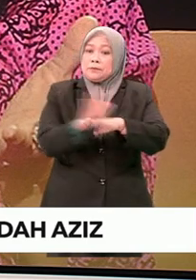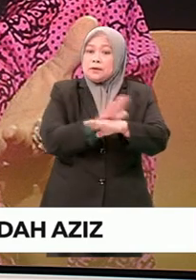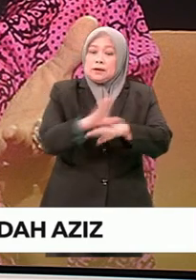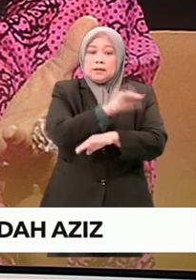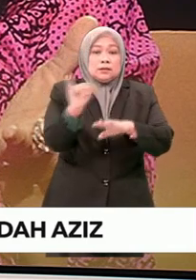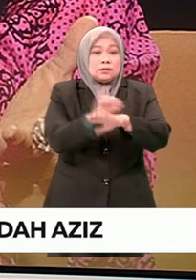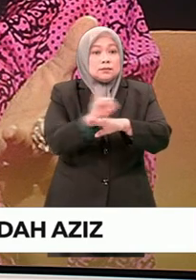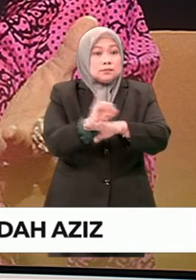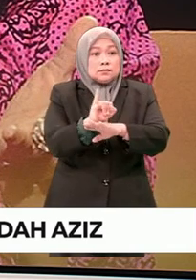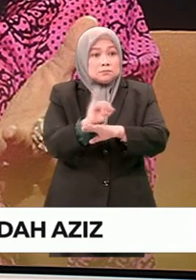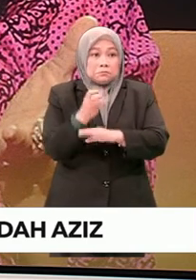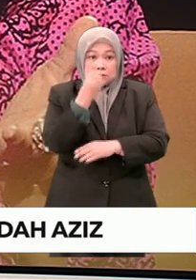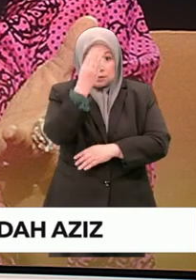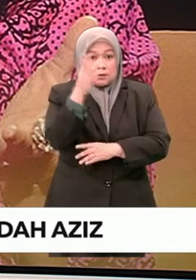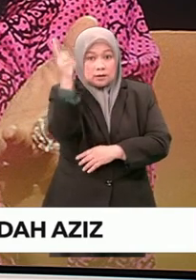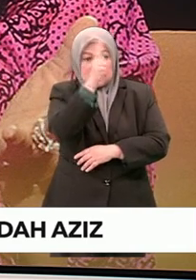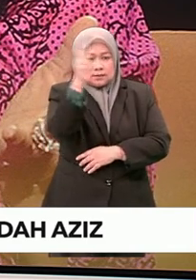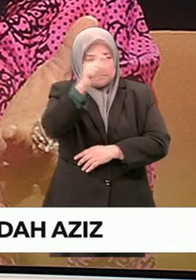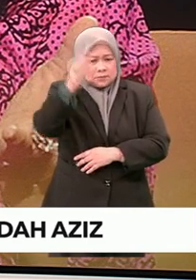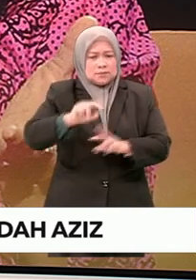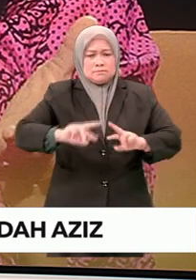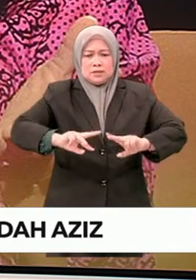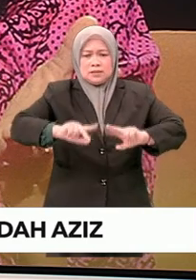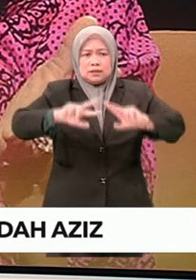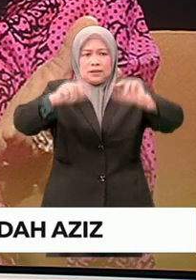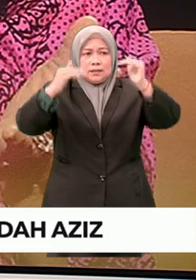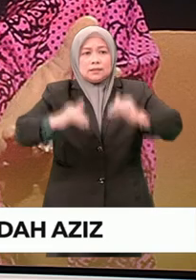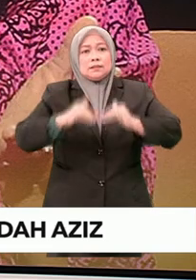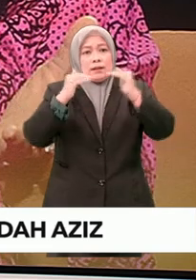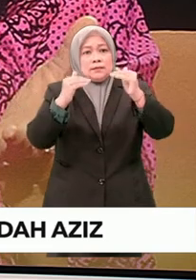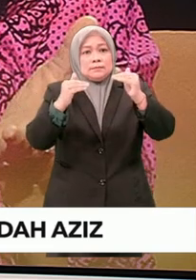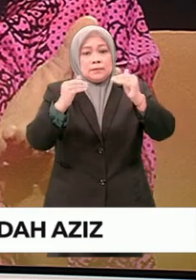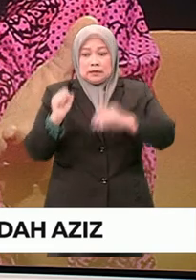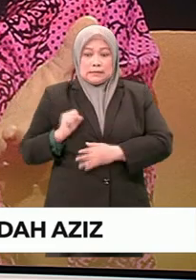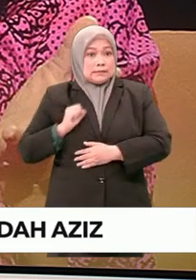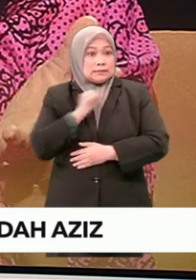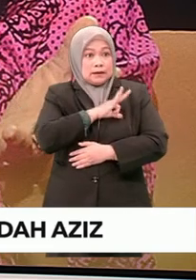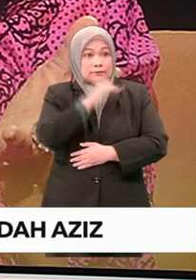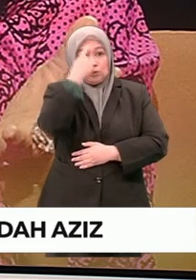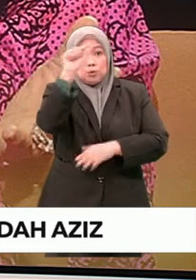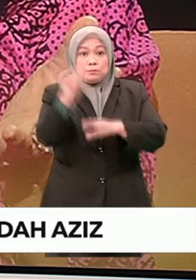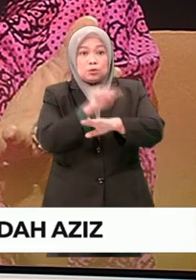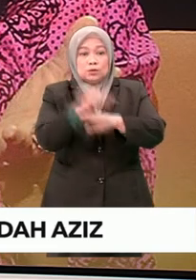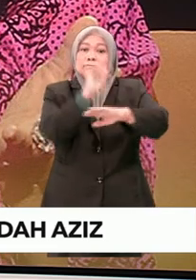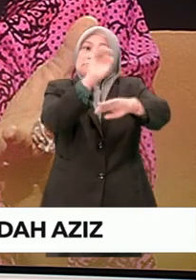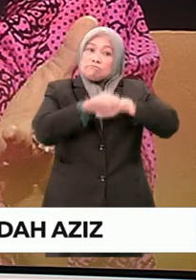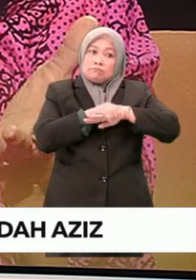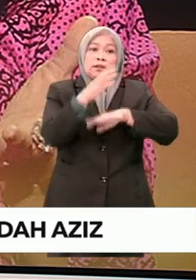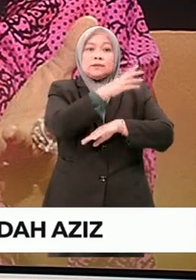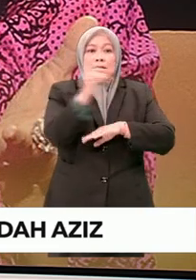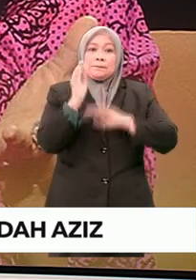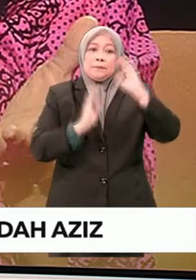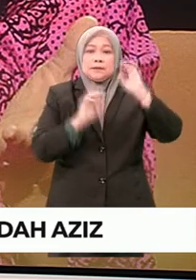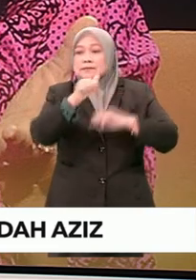industri itu berkata kerajaan sepatunya meningkatkan tahap kemahiran kakitangan awam dalam penggunaan pasti Inggris dan